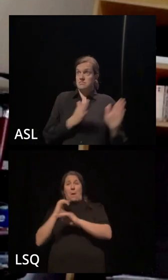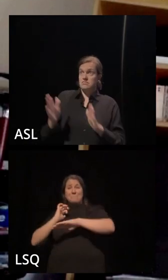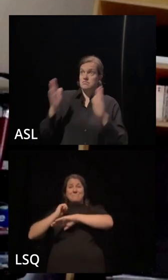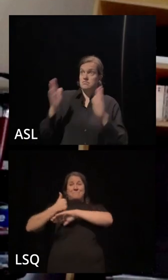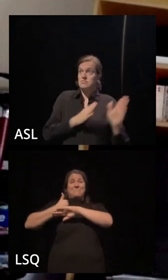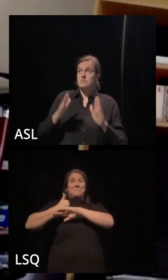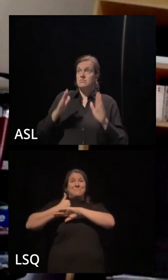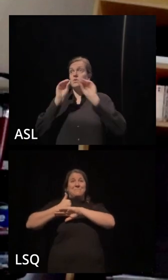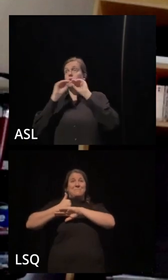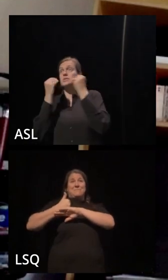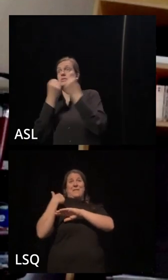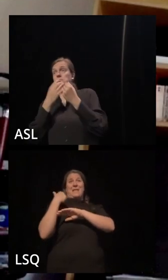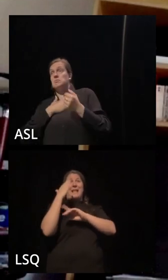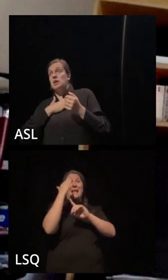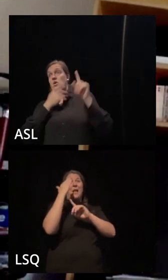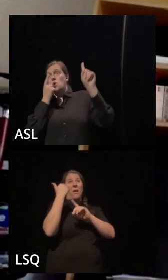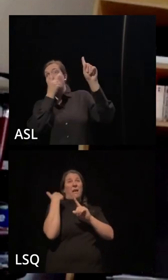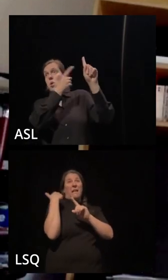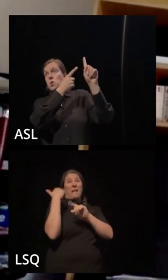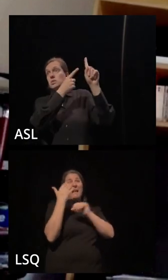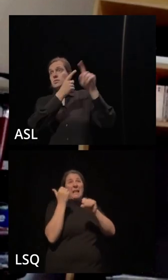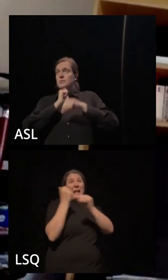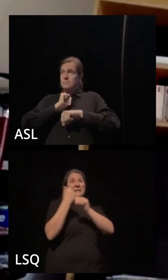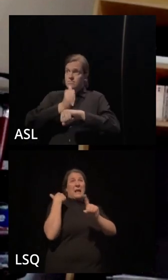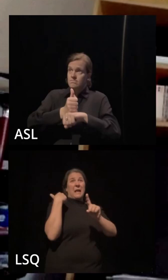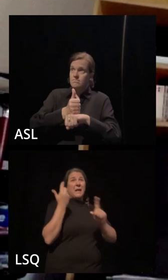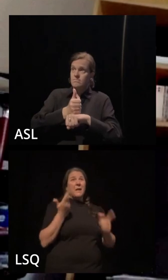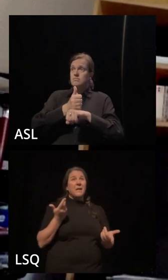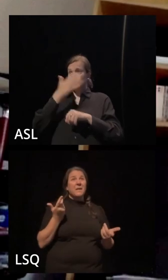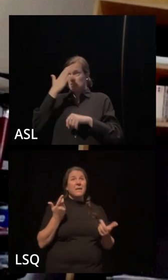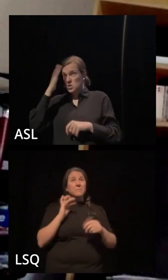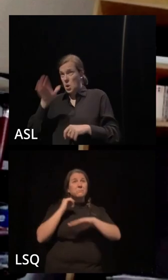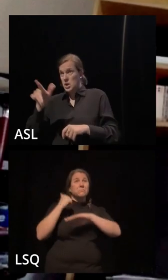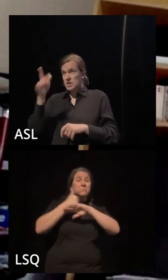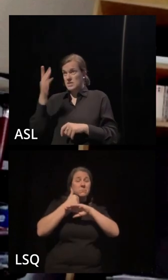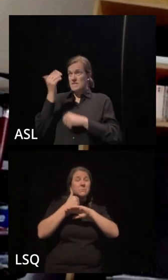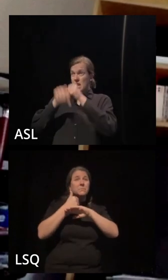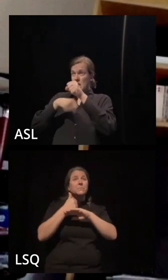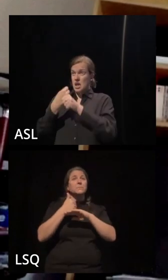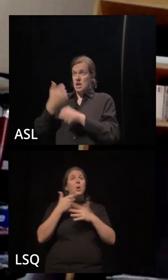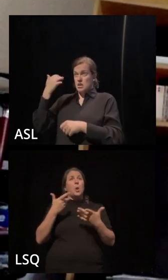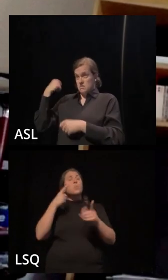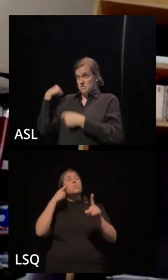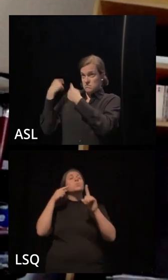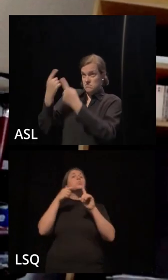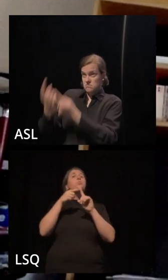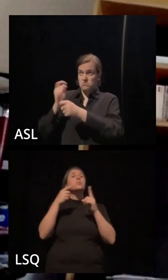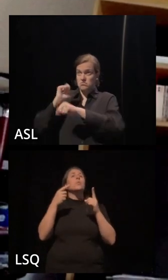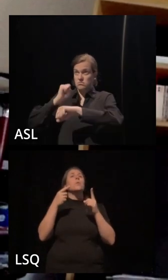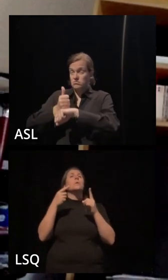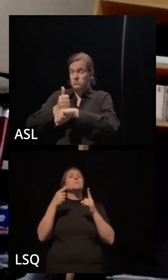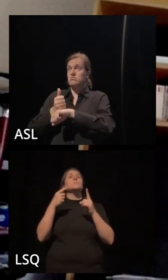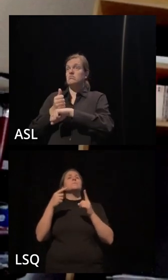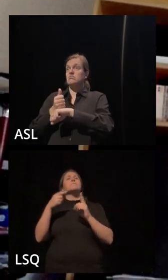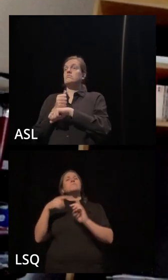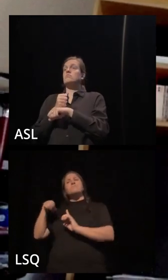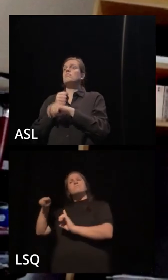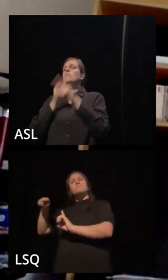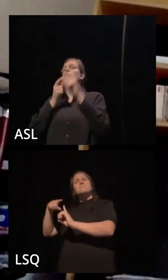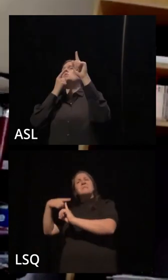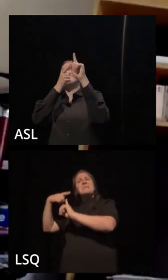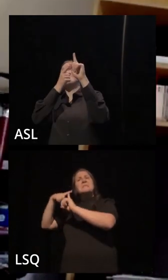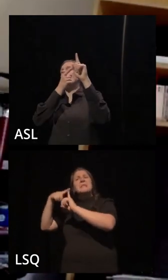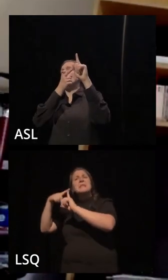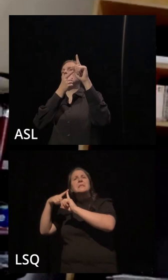cette structure il y a 15 ans maintenant, c'est de dire que des méthodes artistiques